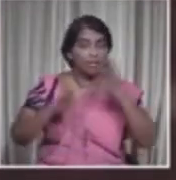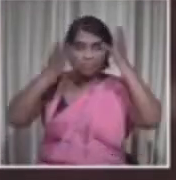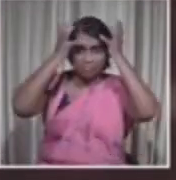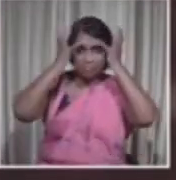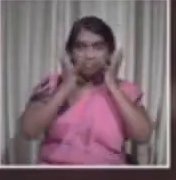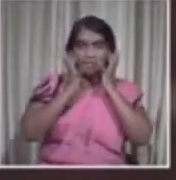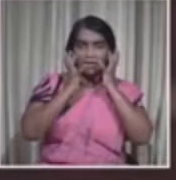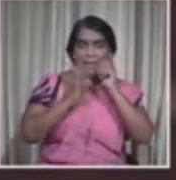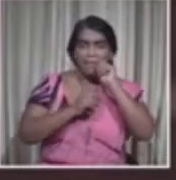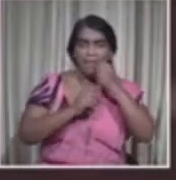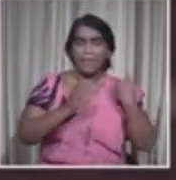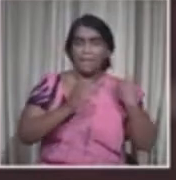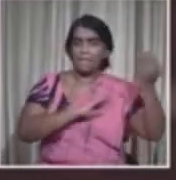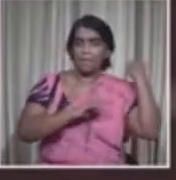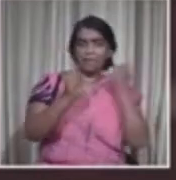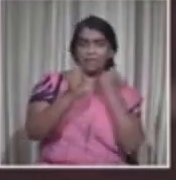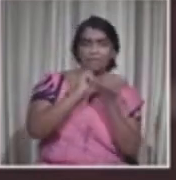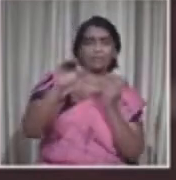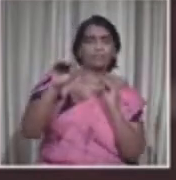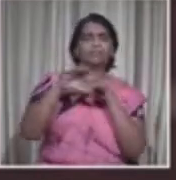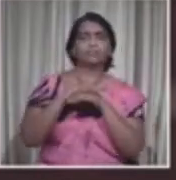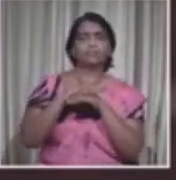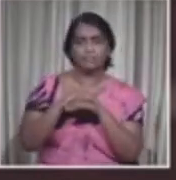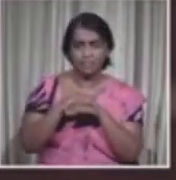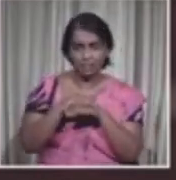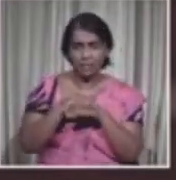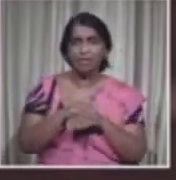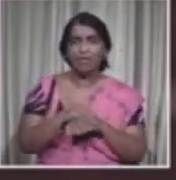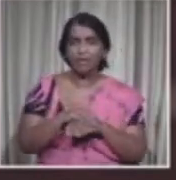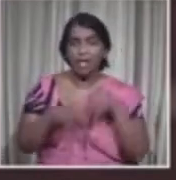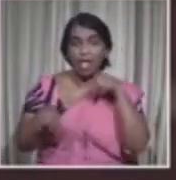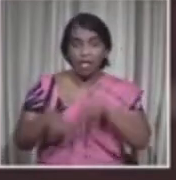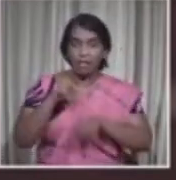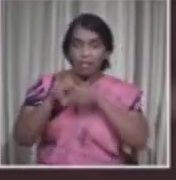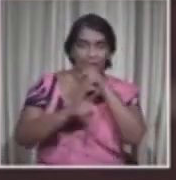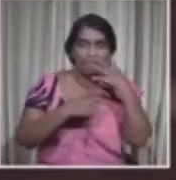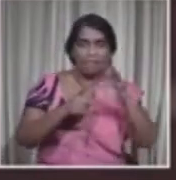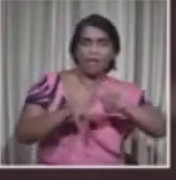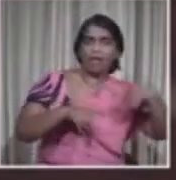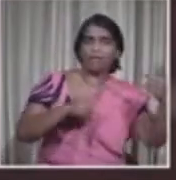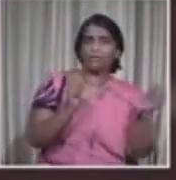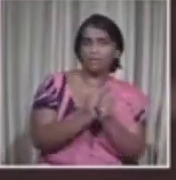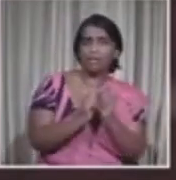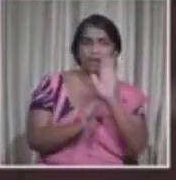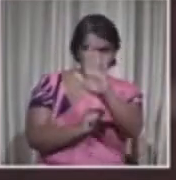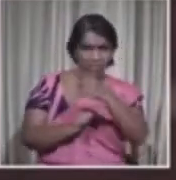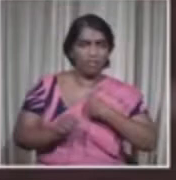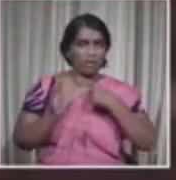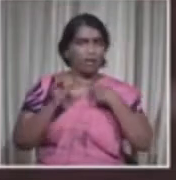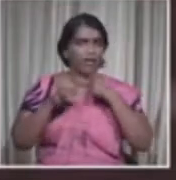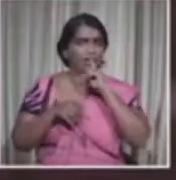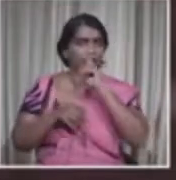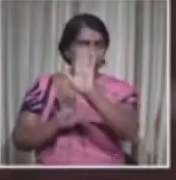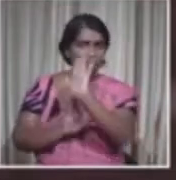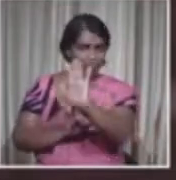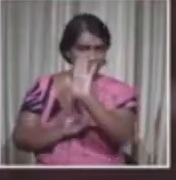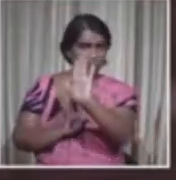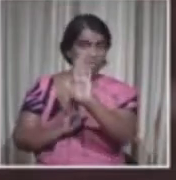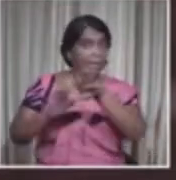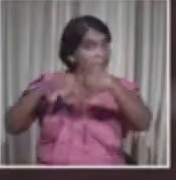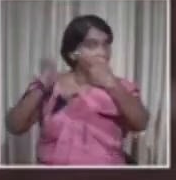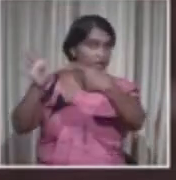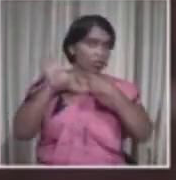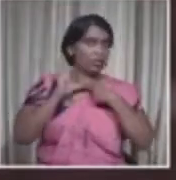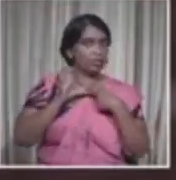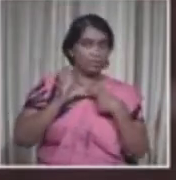දාගත්ත කෙනා පිටිපස්සෙන් නැග්ගගෙනත් යනවා. මේ ඇතුළේ එකක් කියලා ඉන්නේ මම ඔබතුමාට කියන්න තා කතා ගන්න ඕනේ. ඊට පස්සේ ඔබතුමා උත්තර